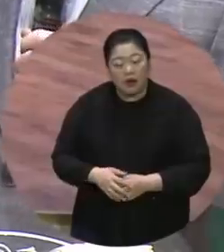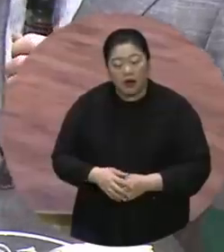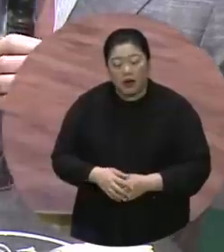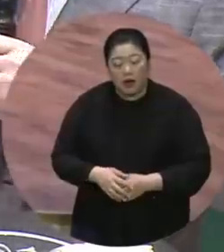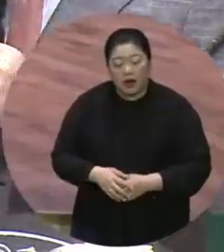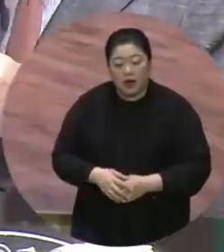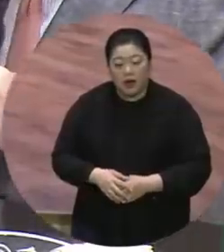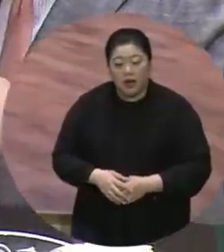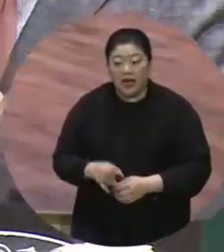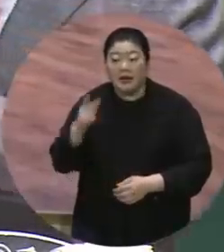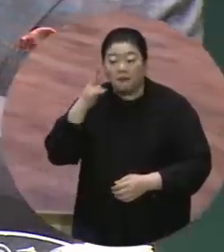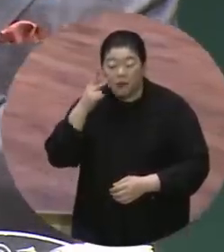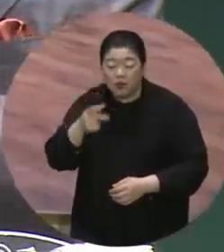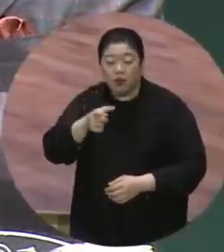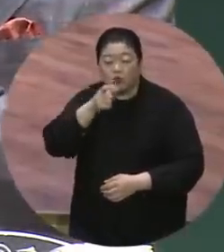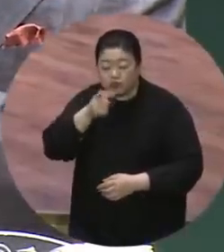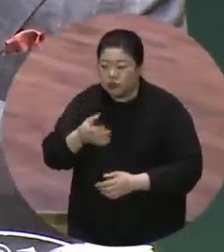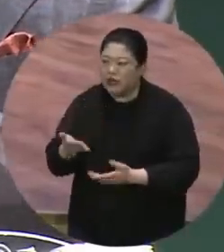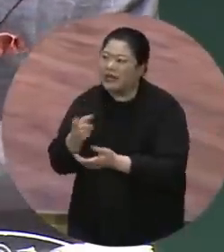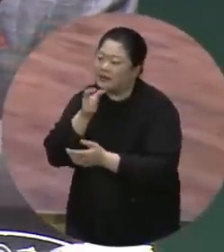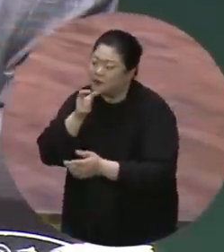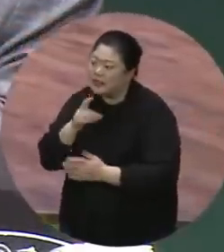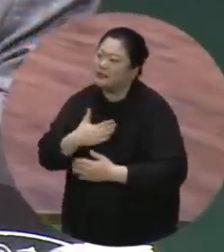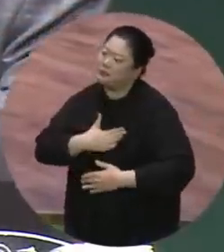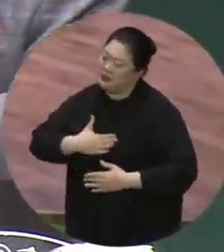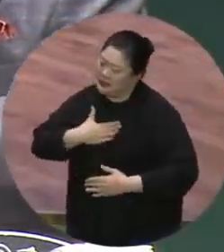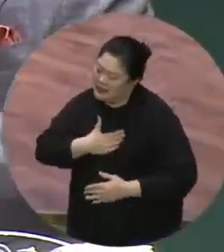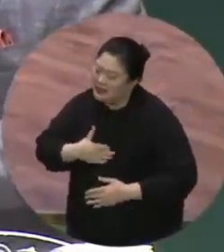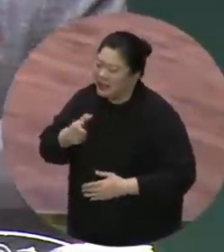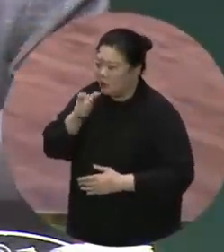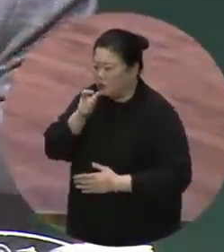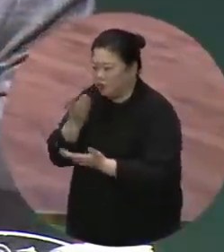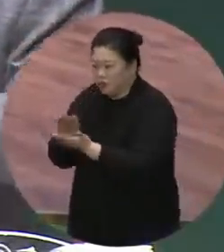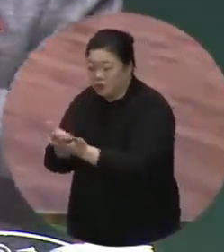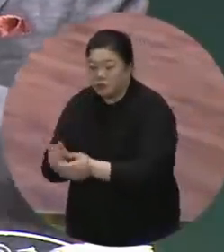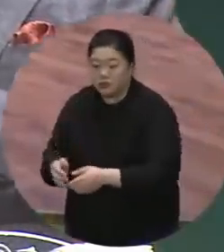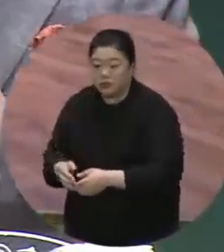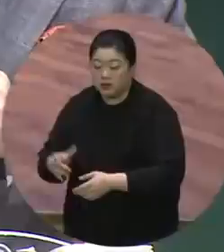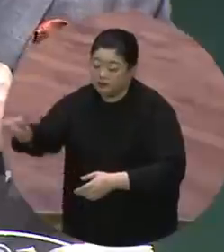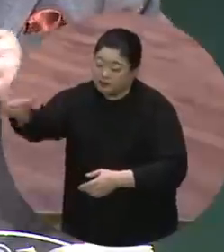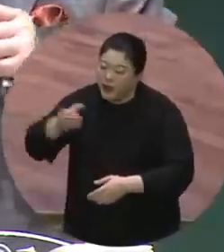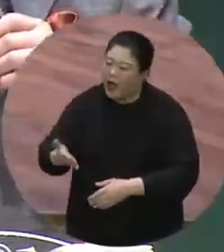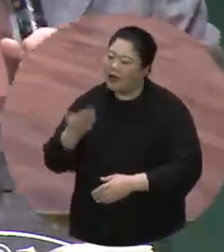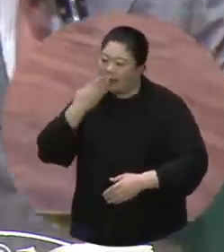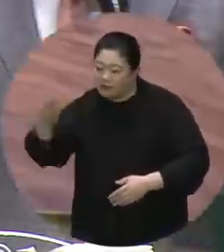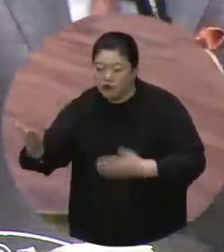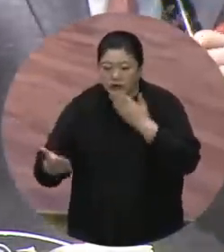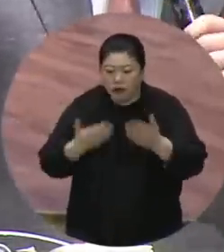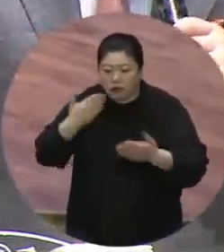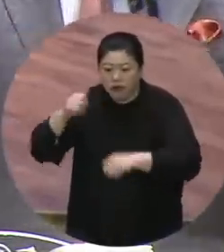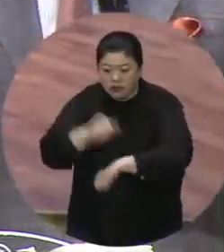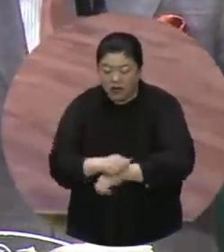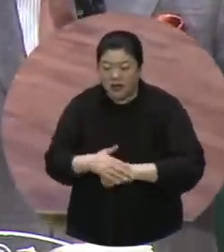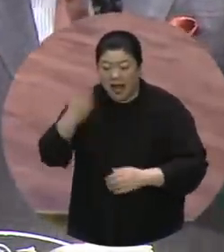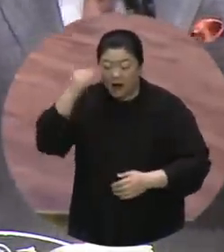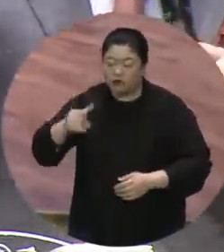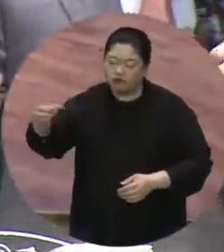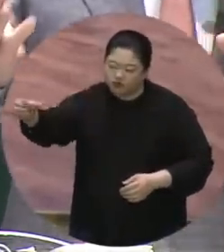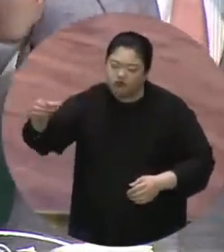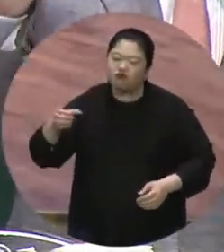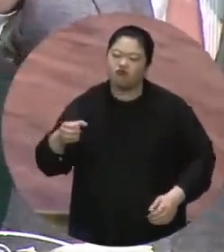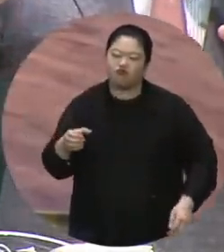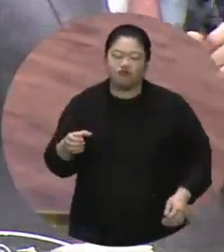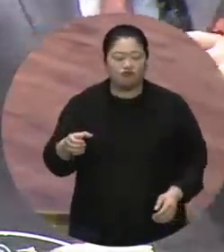미국 문화 안 그래요. 다, 그냥 막, 와이프, 막, 자녀들 막, 칭찬, 서로 칭찬하고, 서로 칭찬하고.